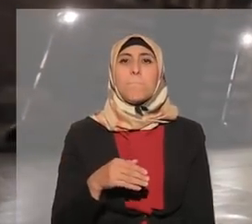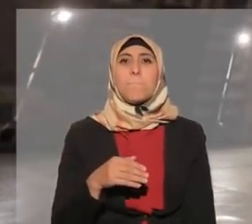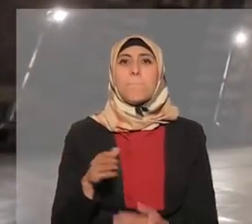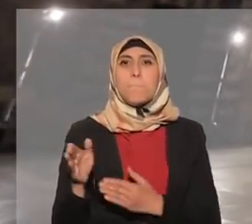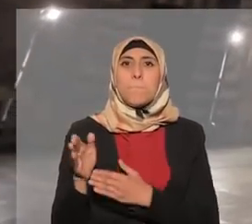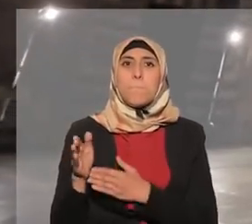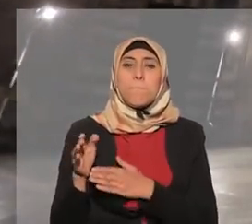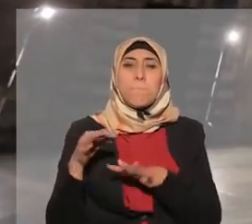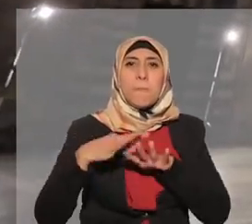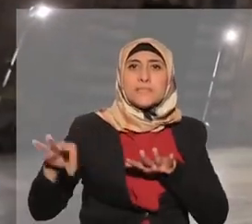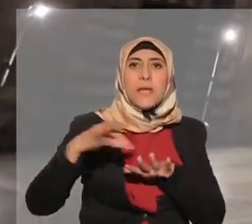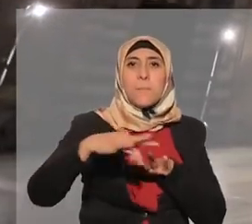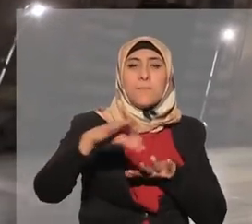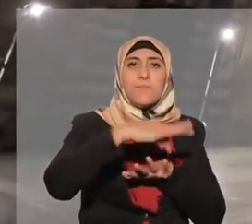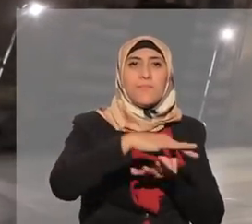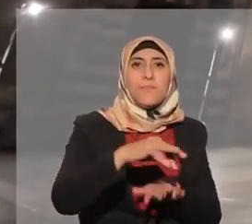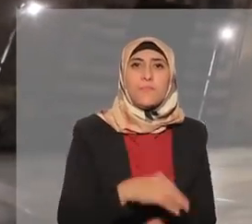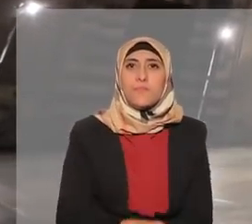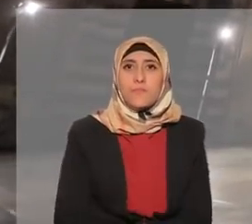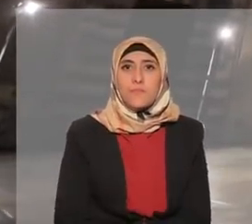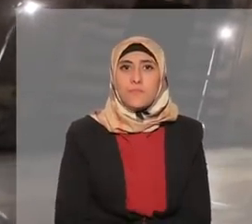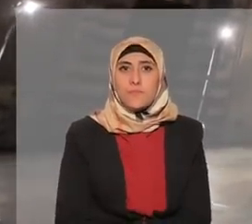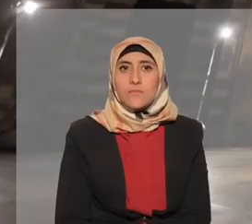حنيفة ومالك والشافعي وأحمد،